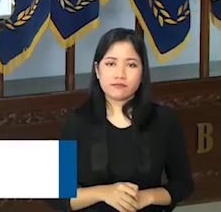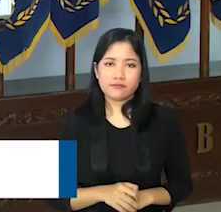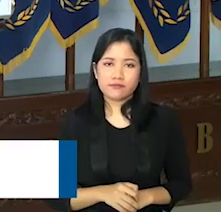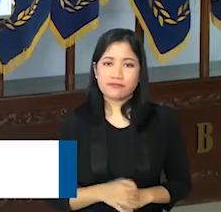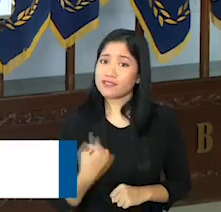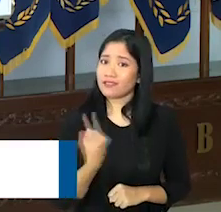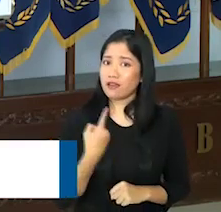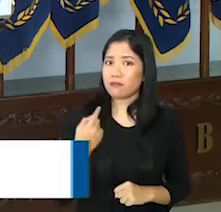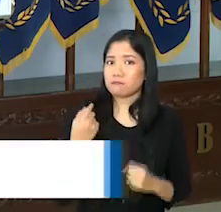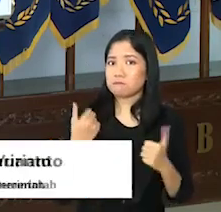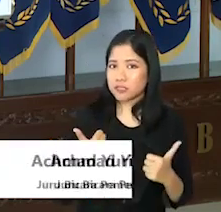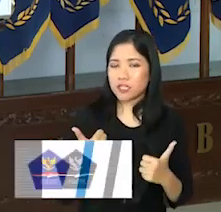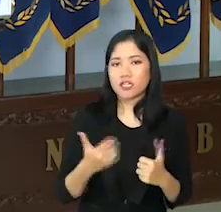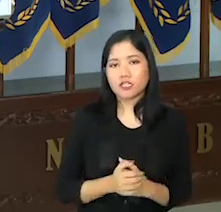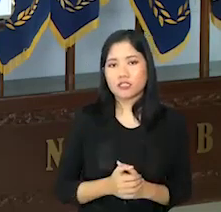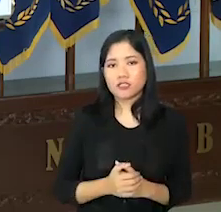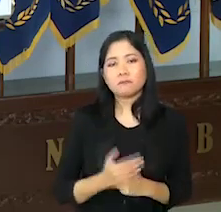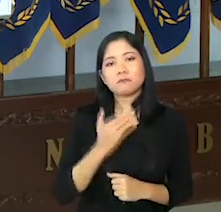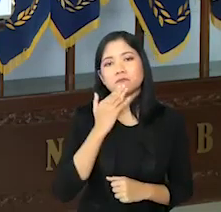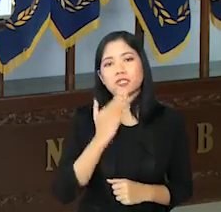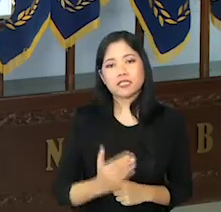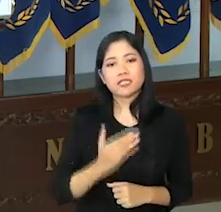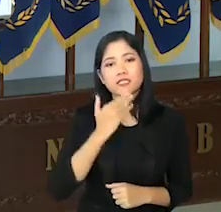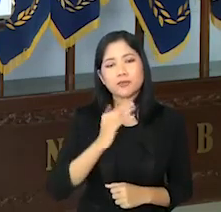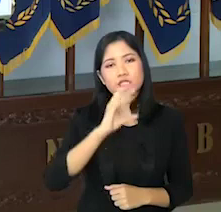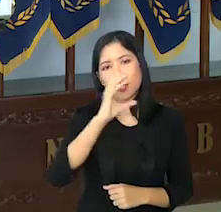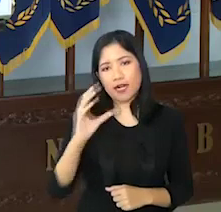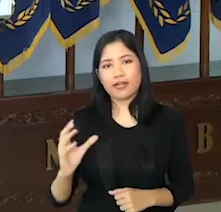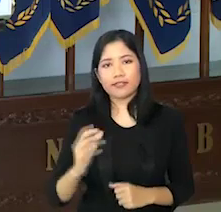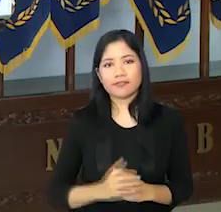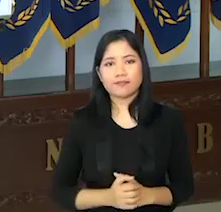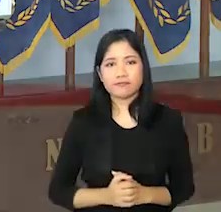bisa terima kasih selamat sore